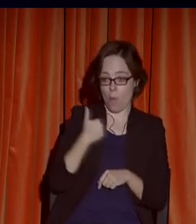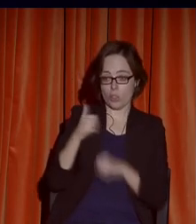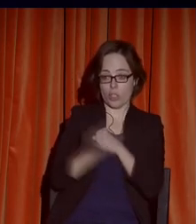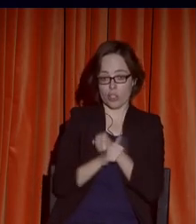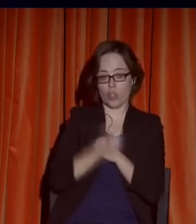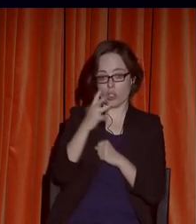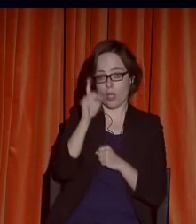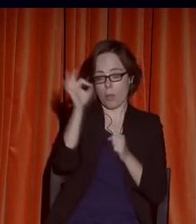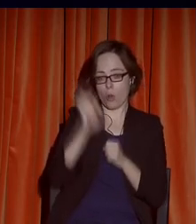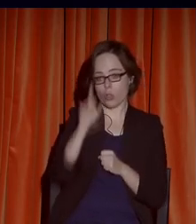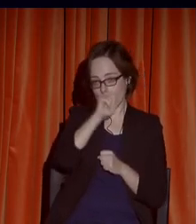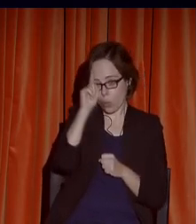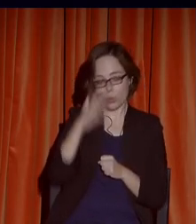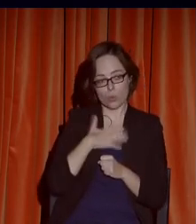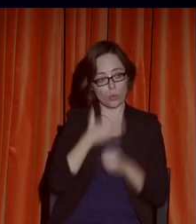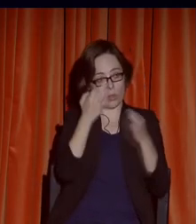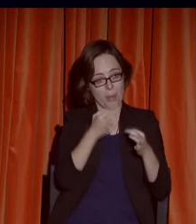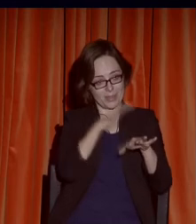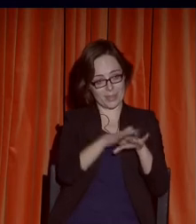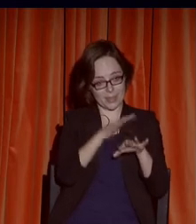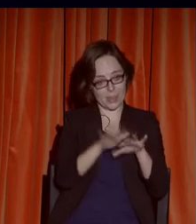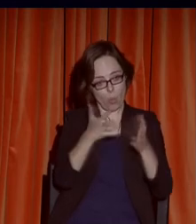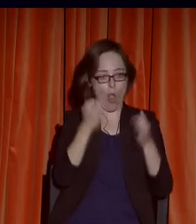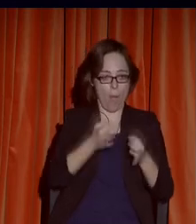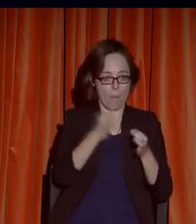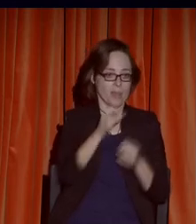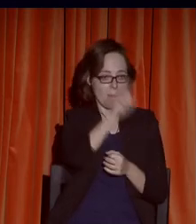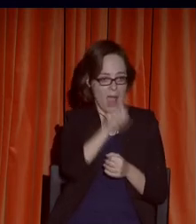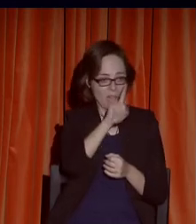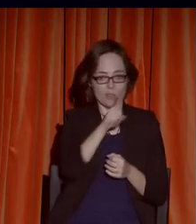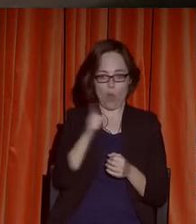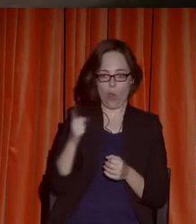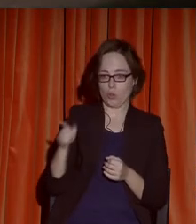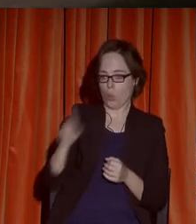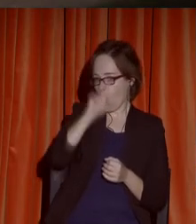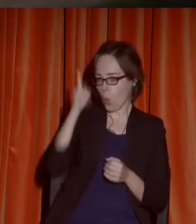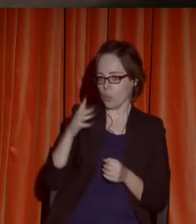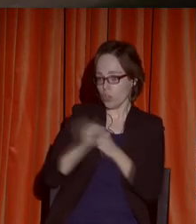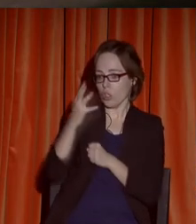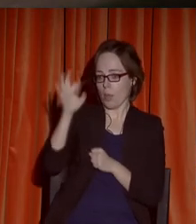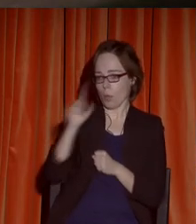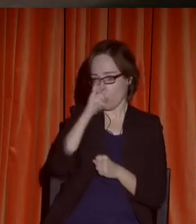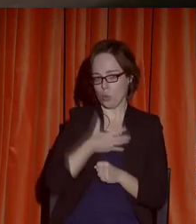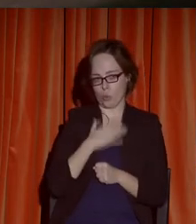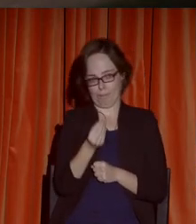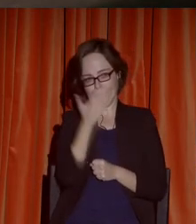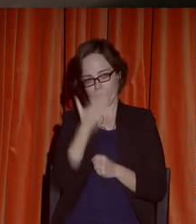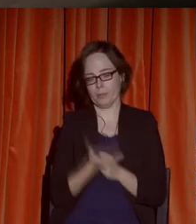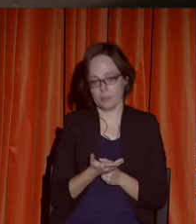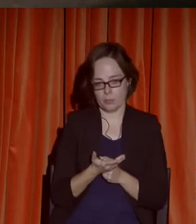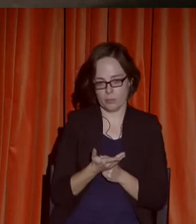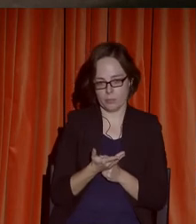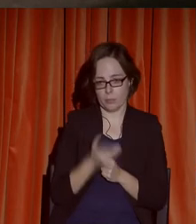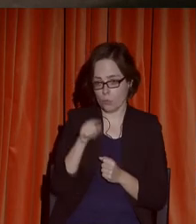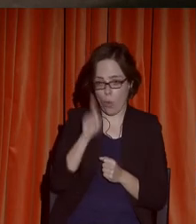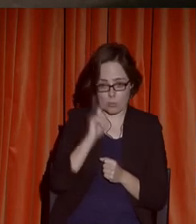ludzi uważa, że obecny system, czyli obecne struktury państwowe ich zawiodły. To są bardzo dramatyczne wskaźniki.